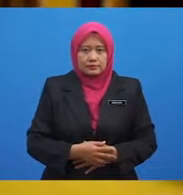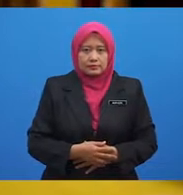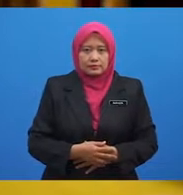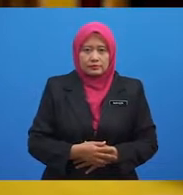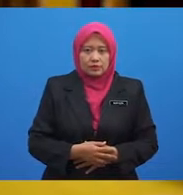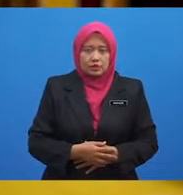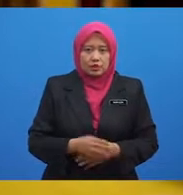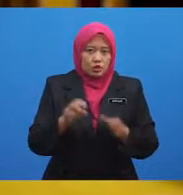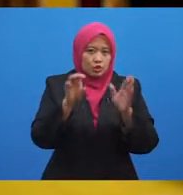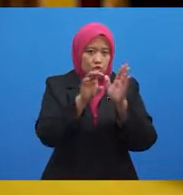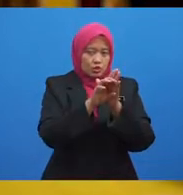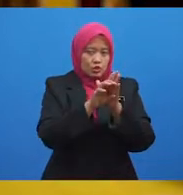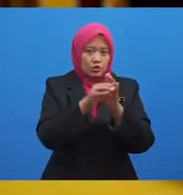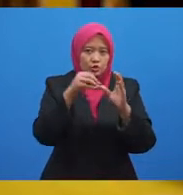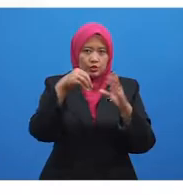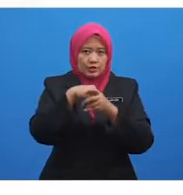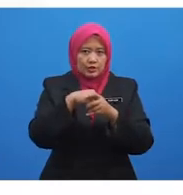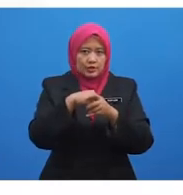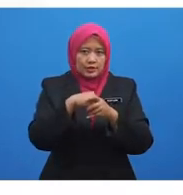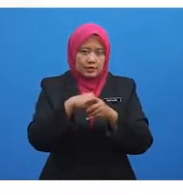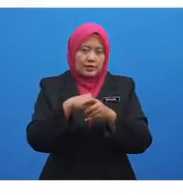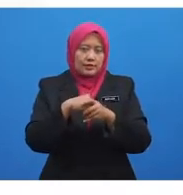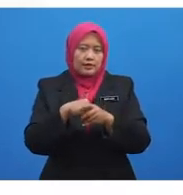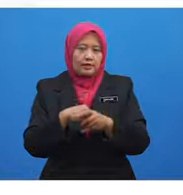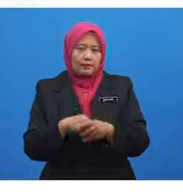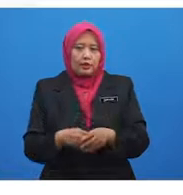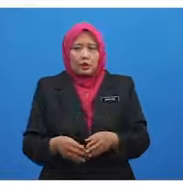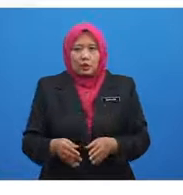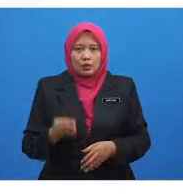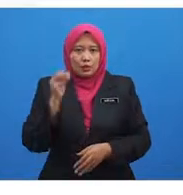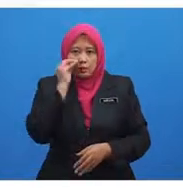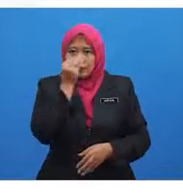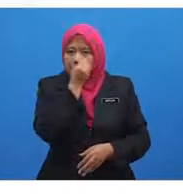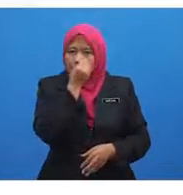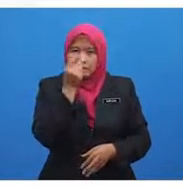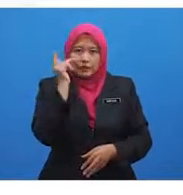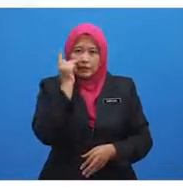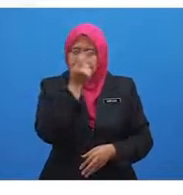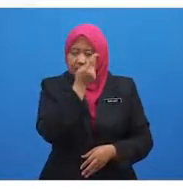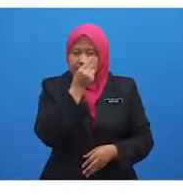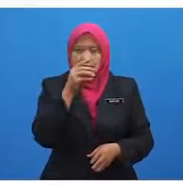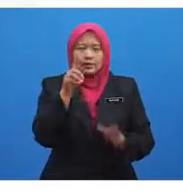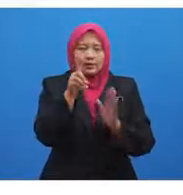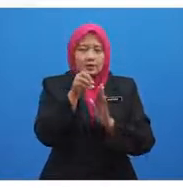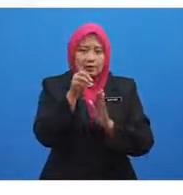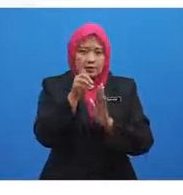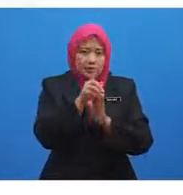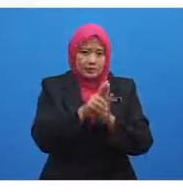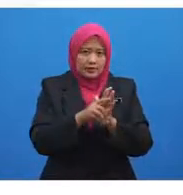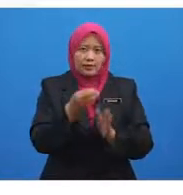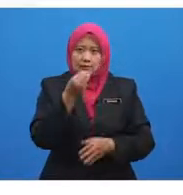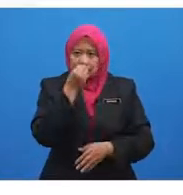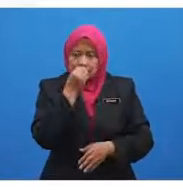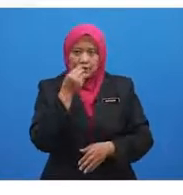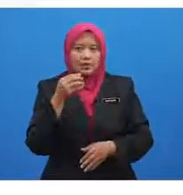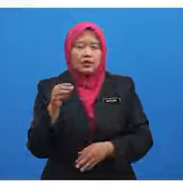Contohnya, kita dapat lihat dalam frasa ini, bunga kenanga dimakan ular. Terdapat dalam